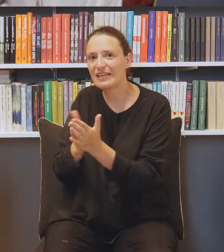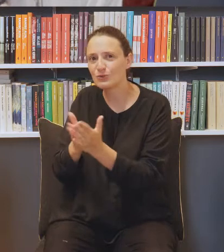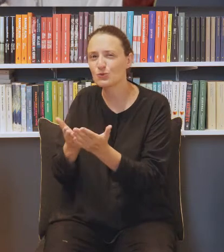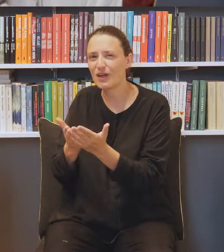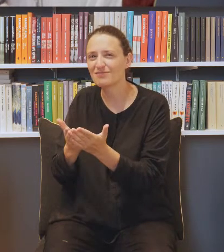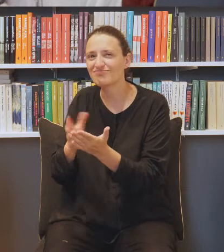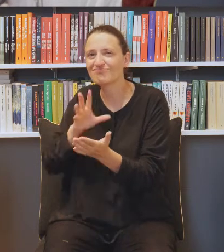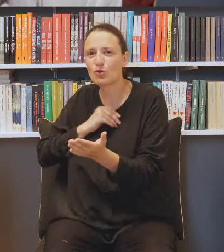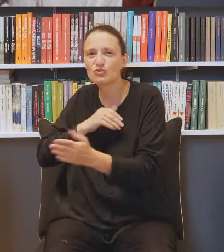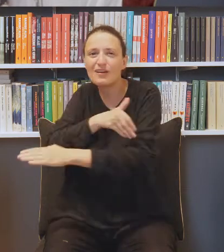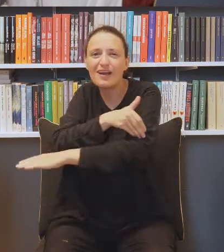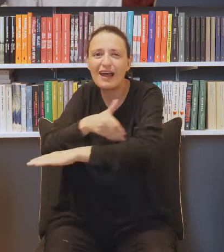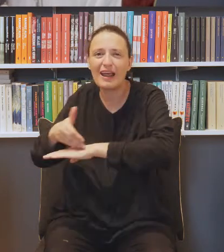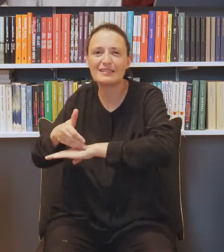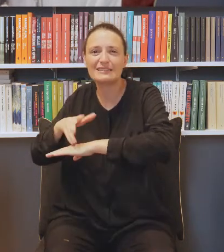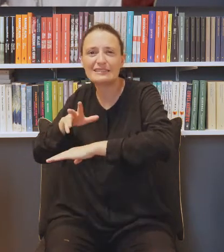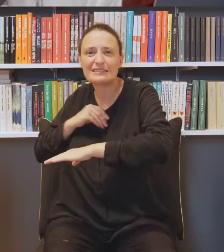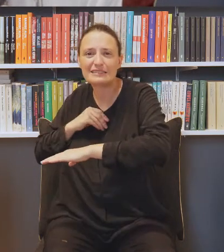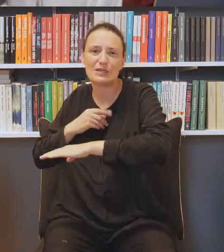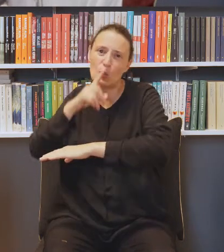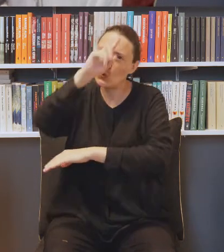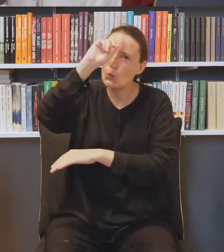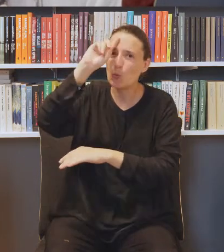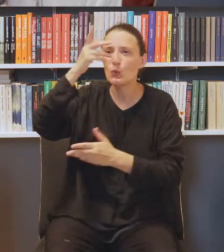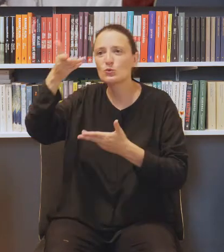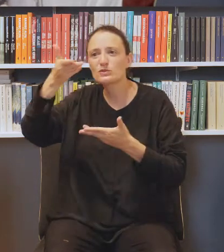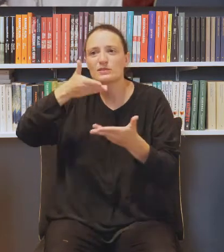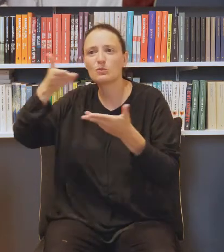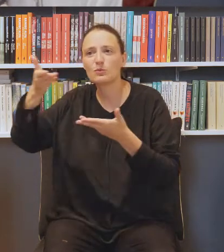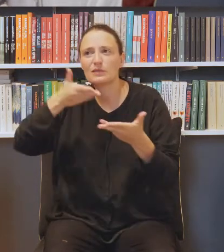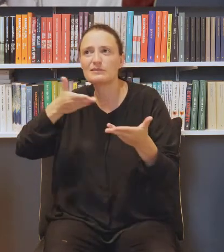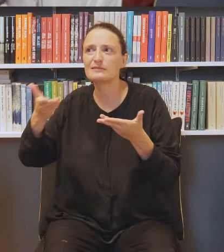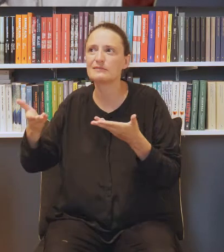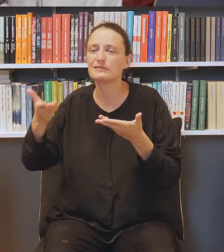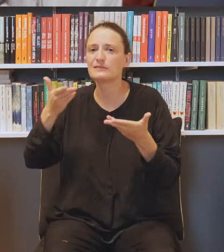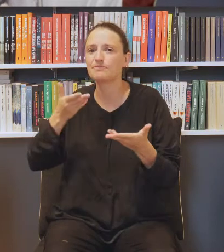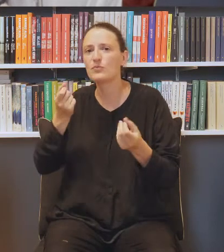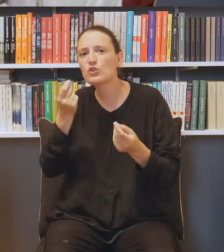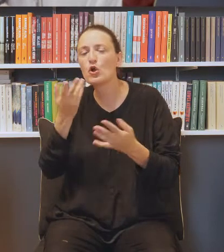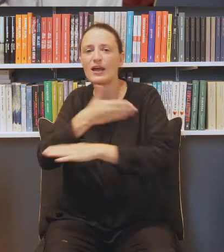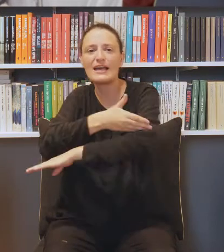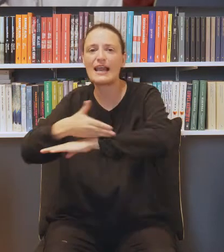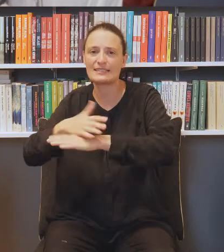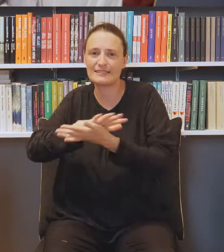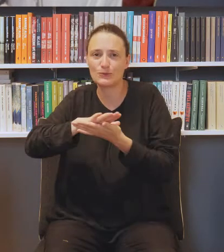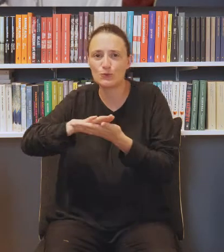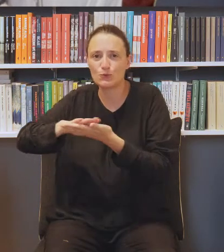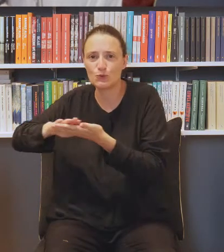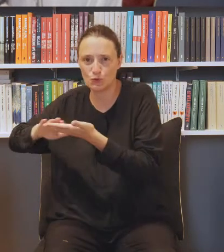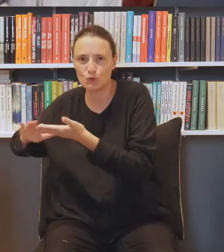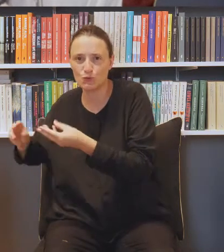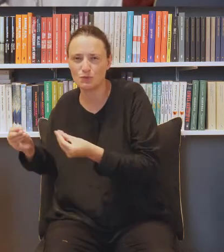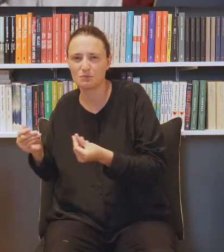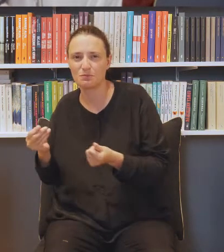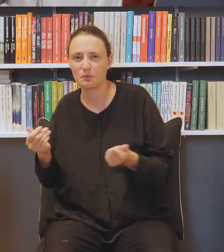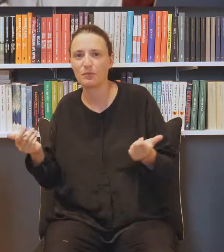różne granice i różne takie międzyludzkie, no, przynajmniej troszeczkę zniwelować. To znaczy pisałem,